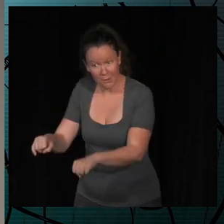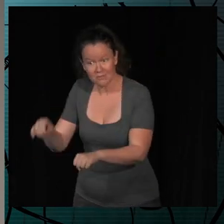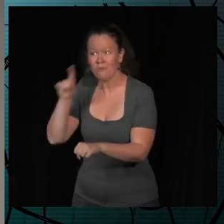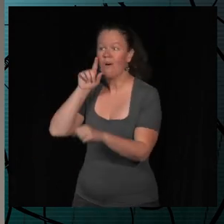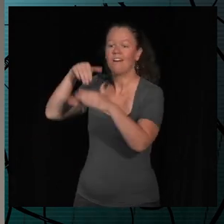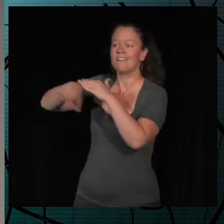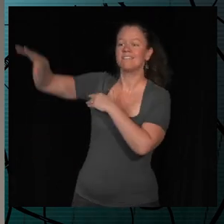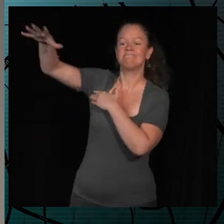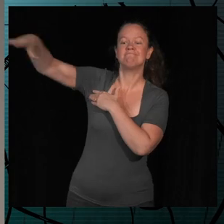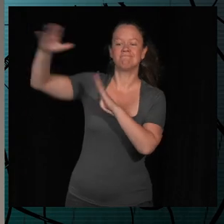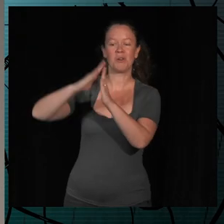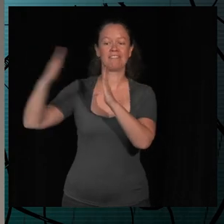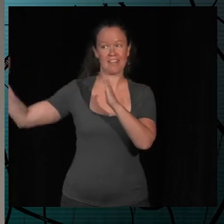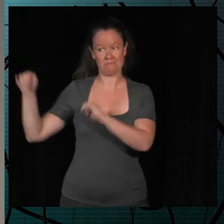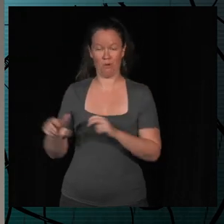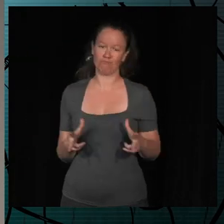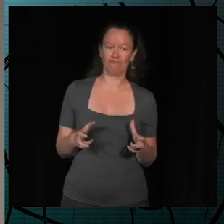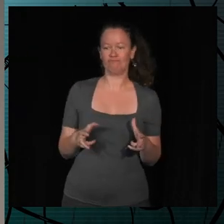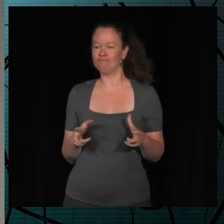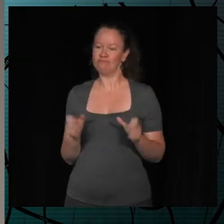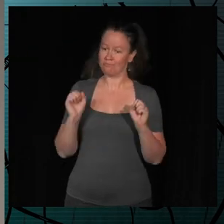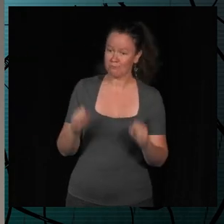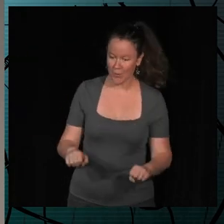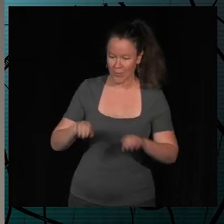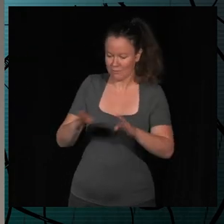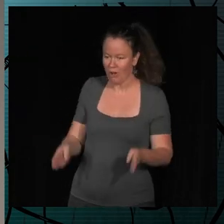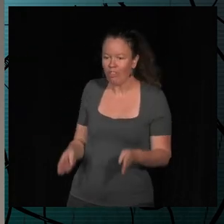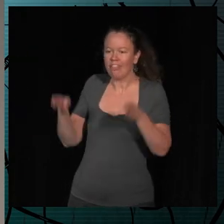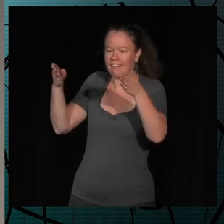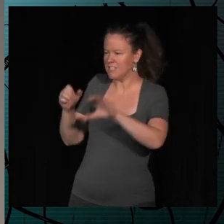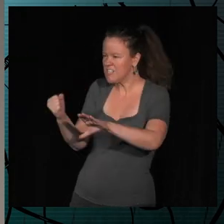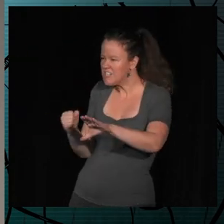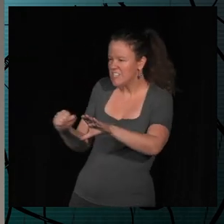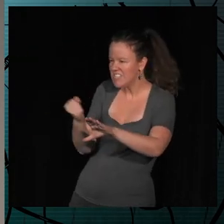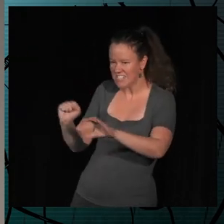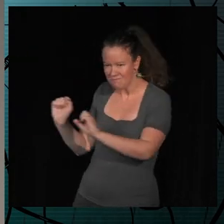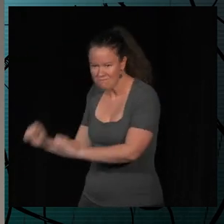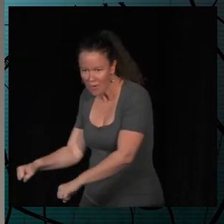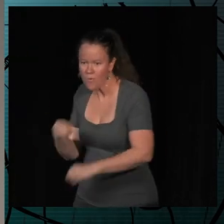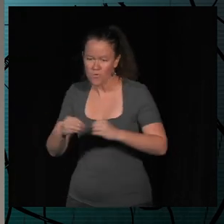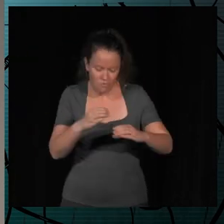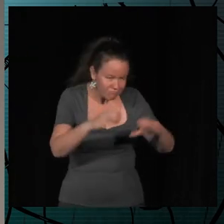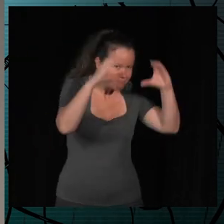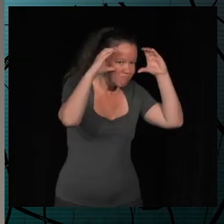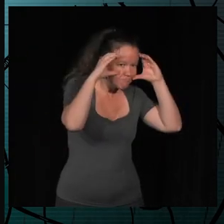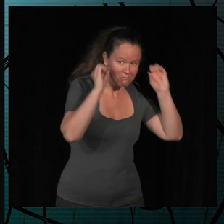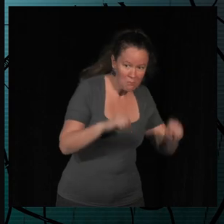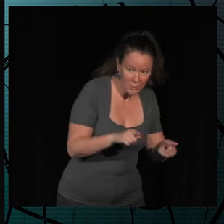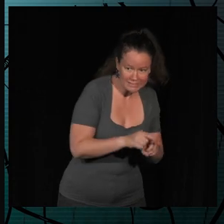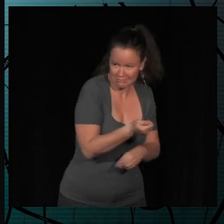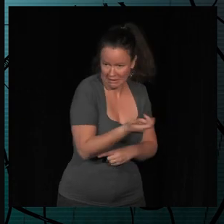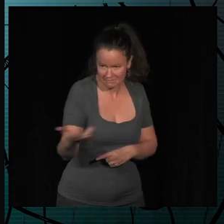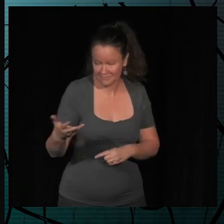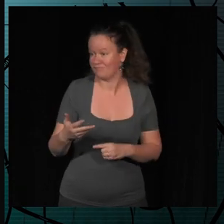espaces de la bibliothèque des bornes d'arcade rares de la de la réalité virtuelle et beaucoup de